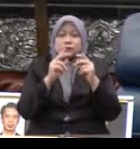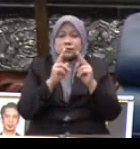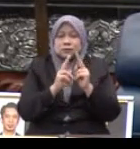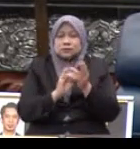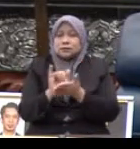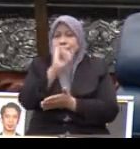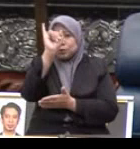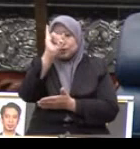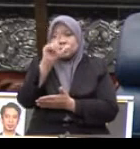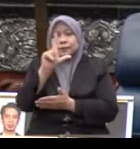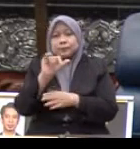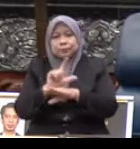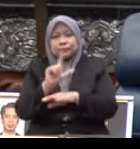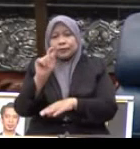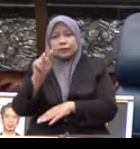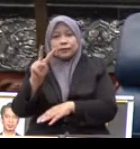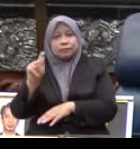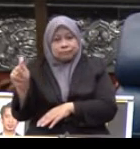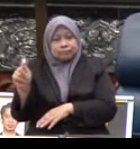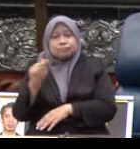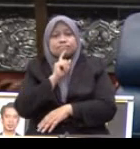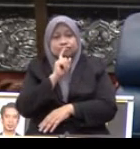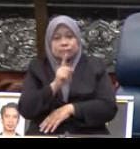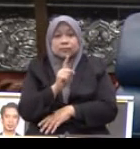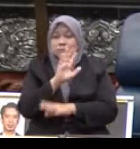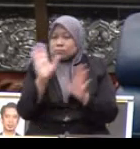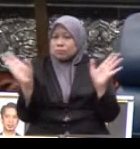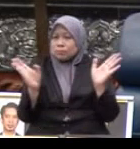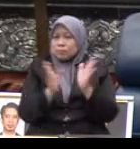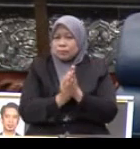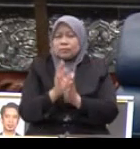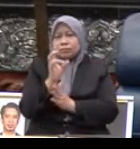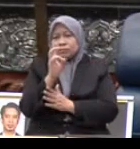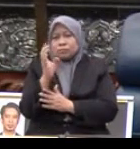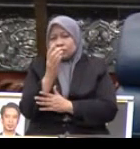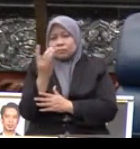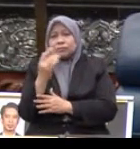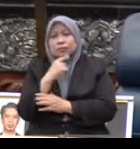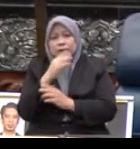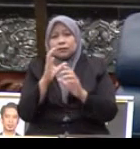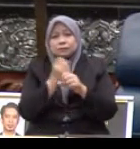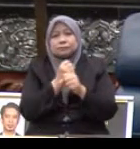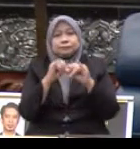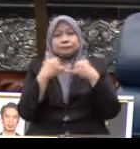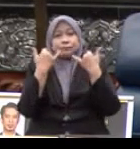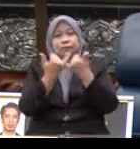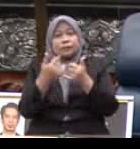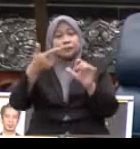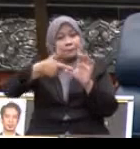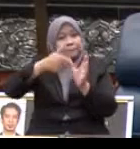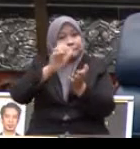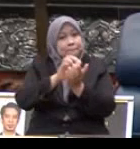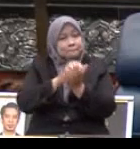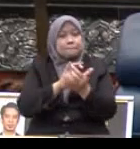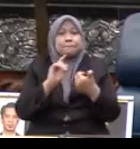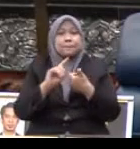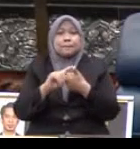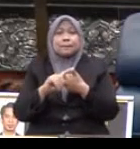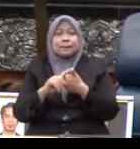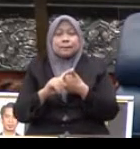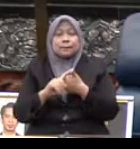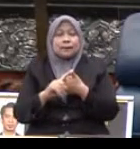pada Tahun 2022 sebanyak lebih daripada 700 Serikat telah mendapat manfaat ini seperti Petronas